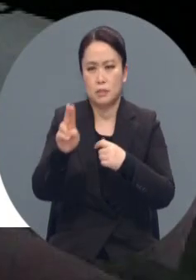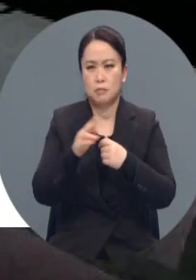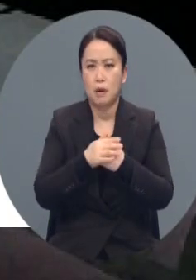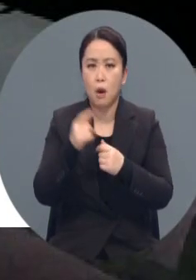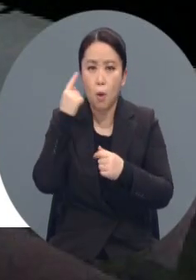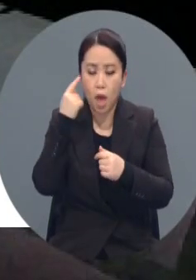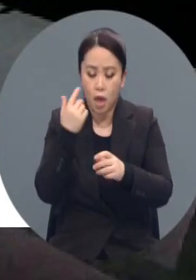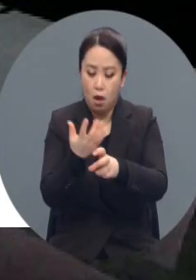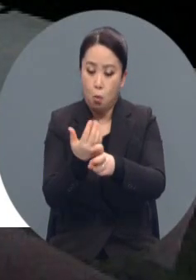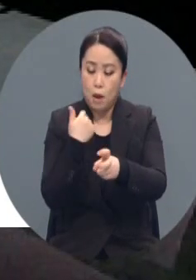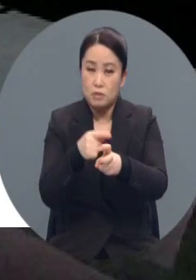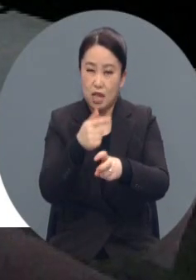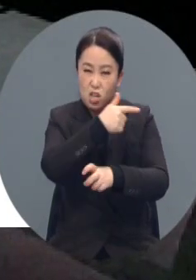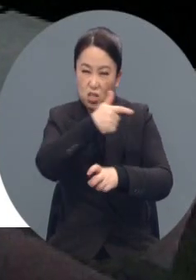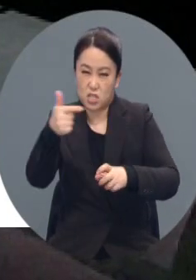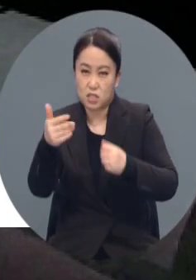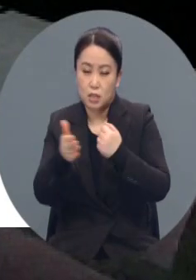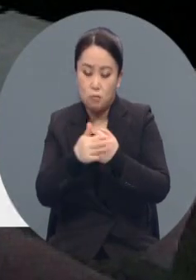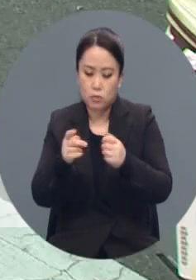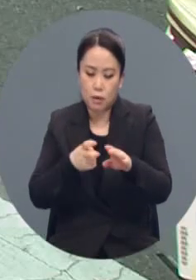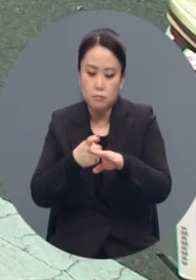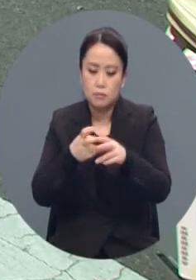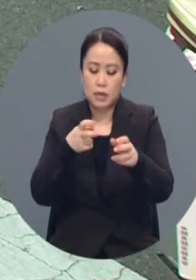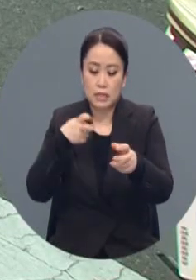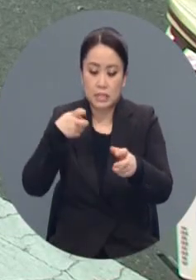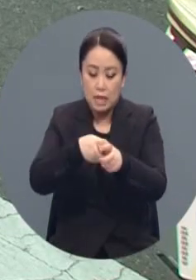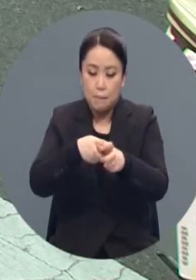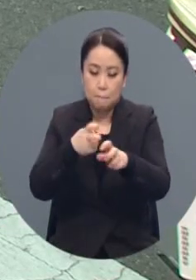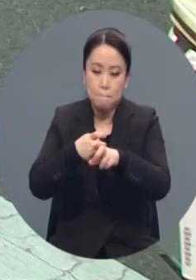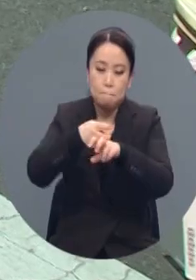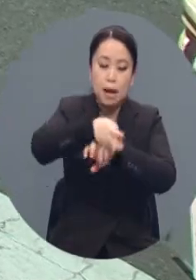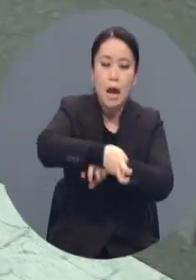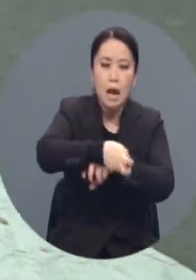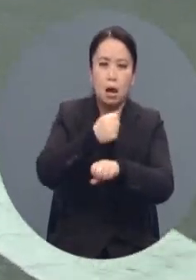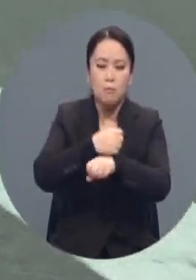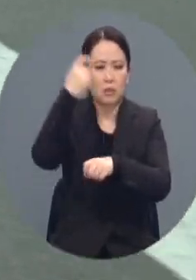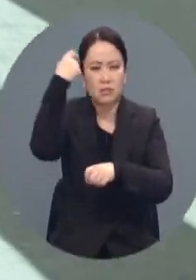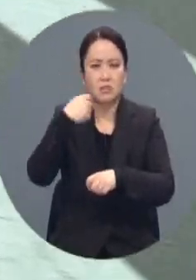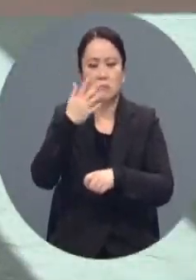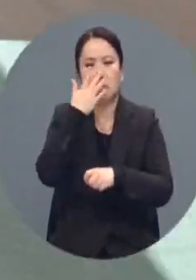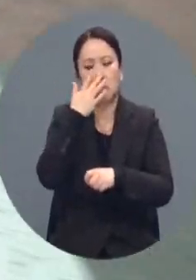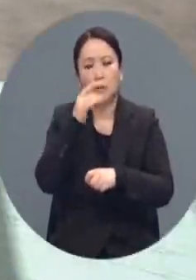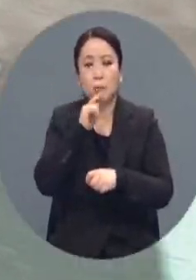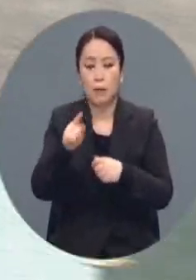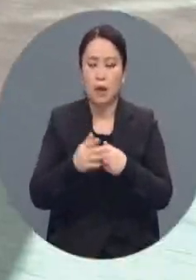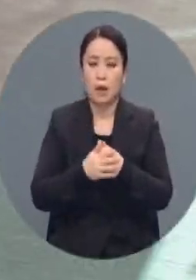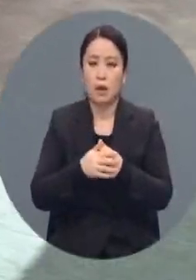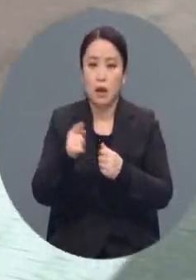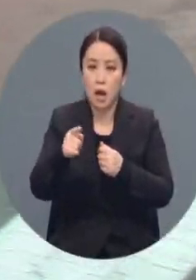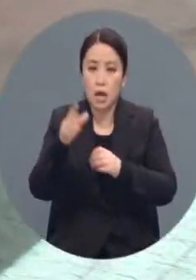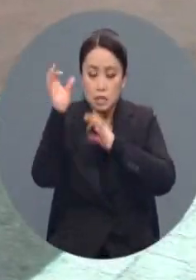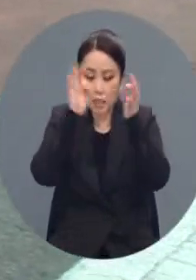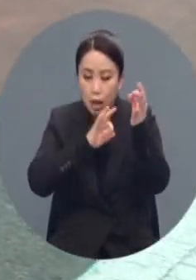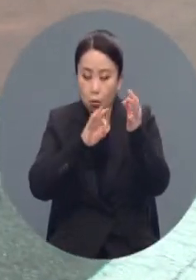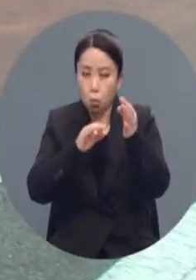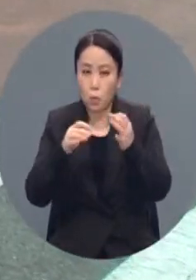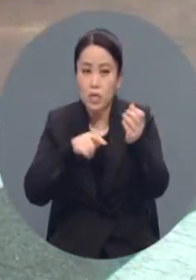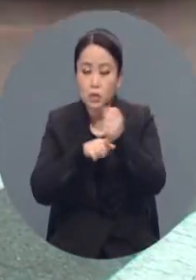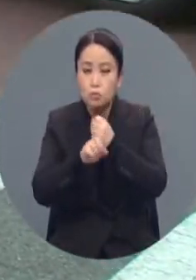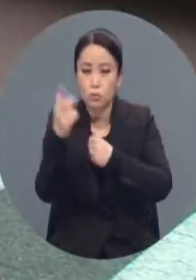느낌이 안 나요. 그 중량이 원체 크기 때문에. 횡단보도 위 교통 사망자 57명의 사고 경위를